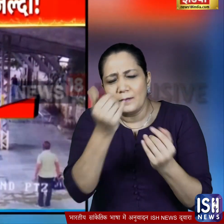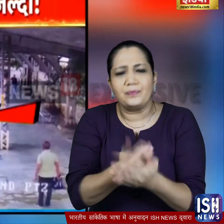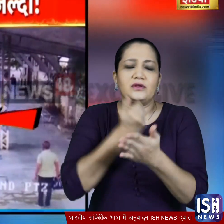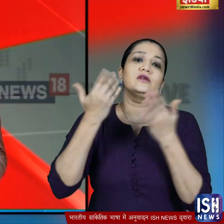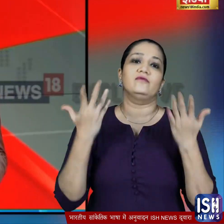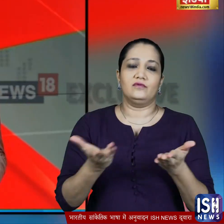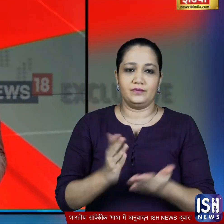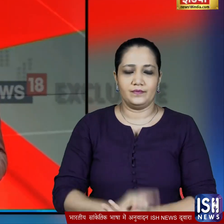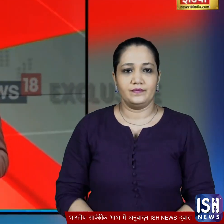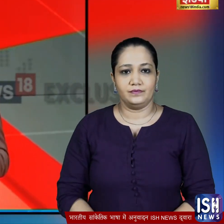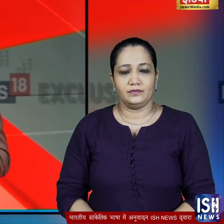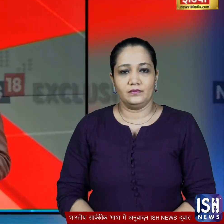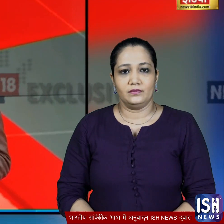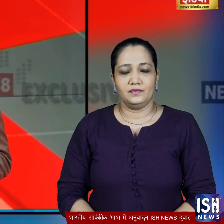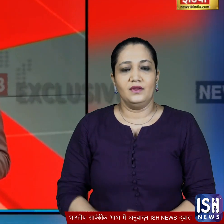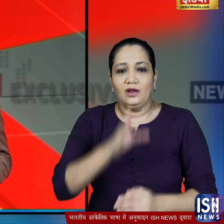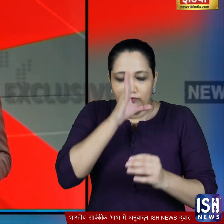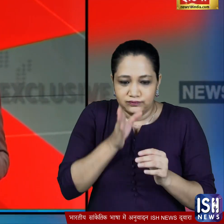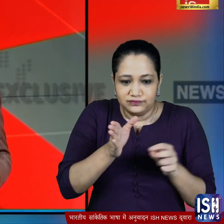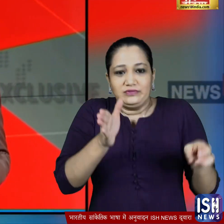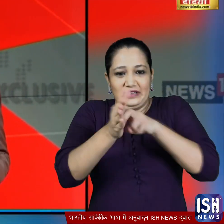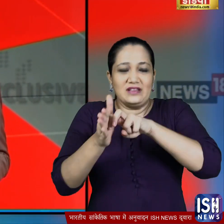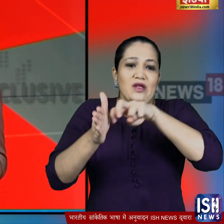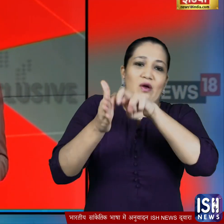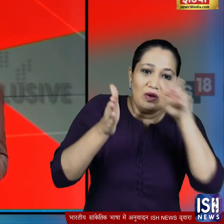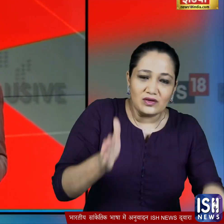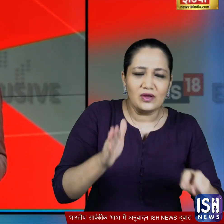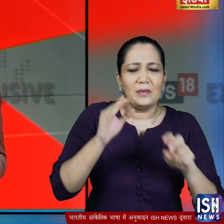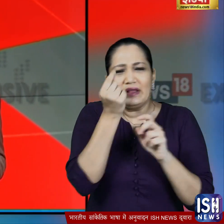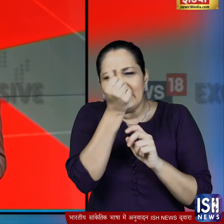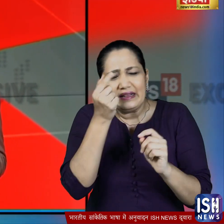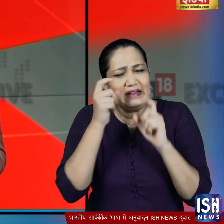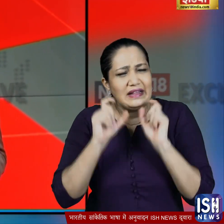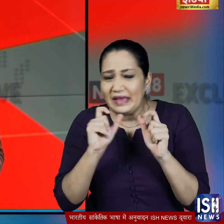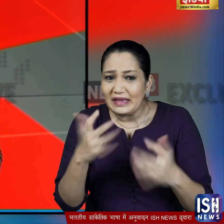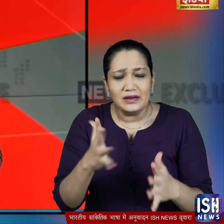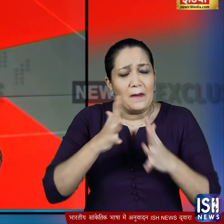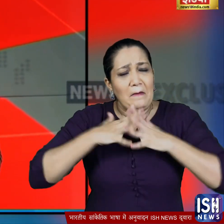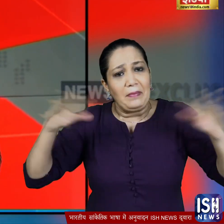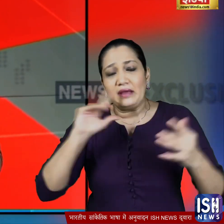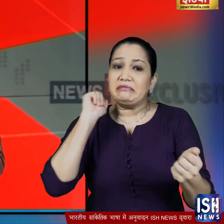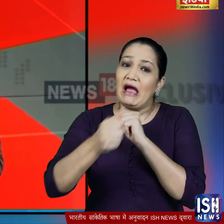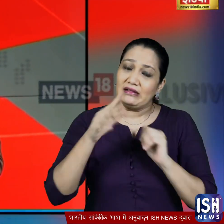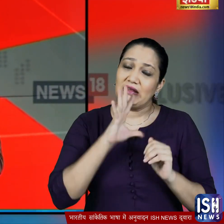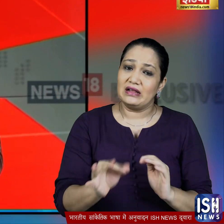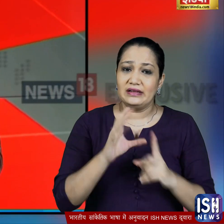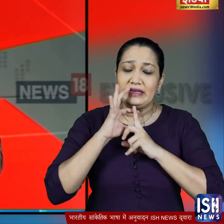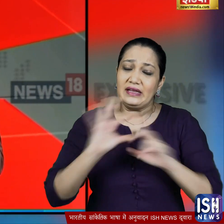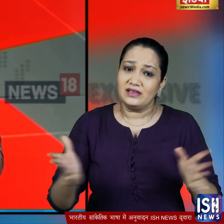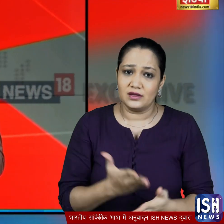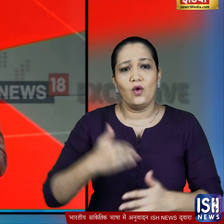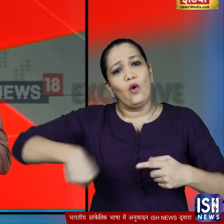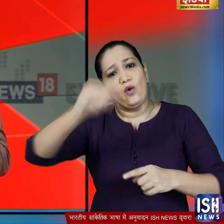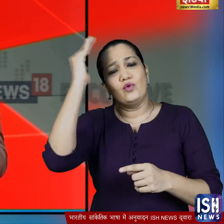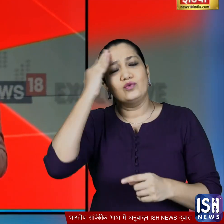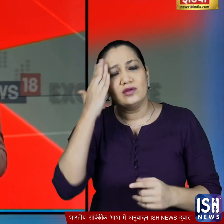बची। सौभाग्य की बात है कि चलती ट्रेन में चढ़ते या उससे उतरते वक्त जरा सी लापरवाही बड़े हादसे का कारण बन सकती है। ये बात हम लोगों को अच्छे तरीके